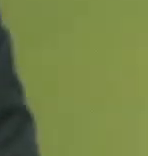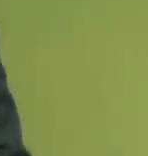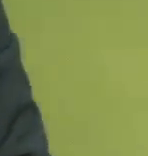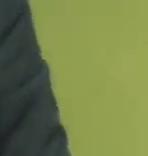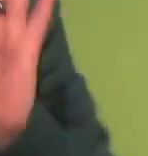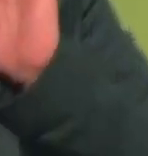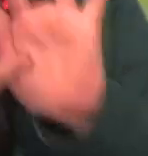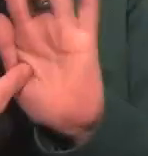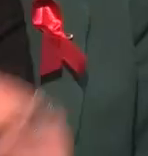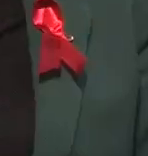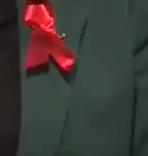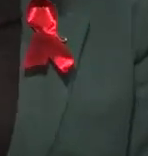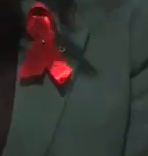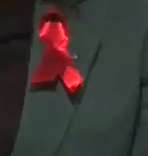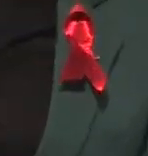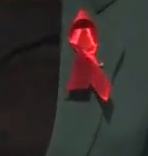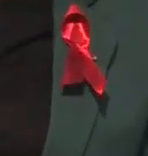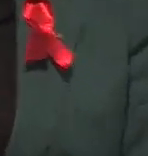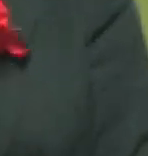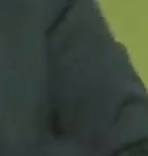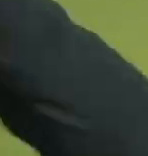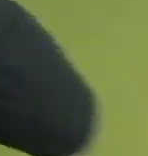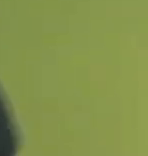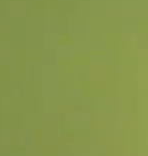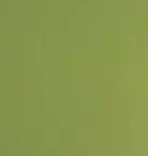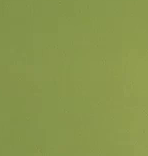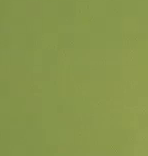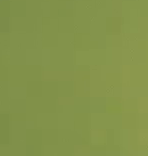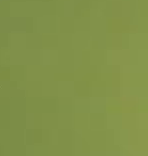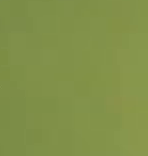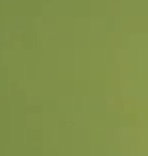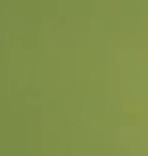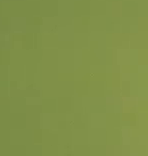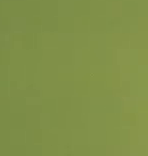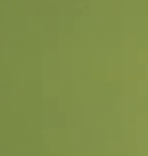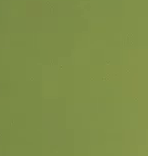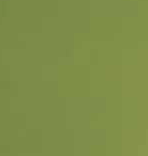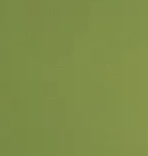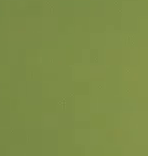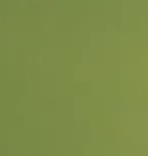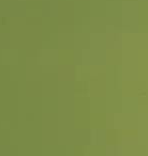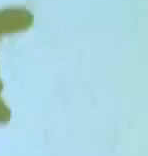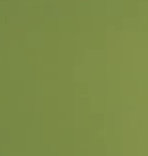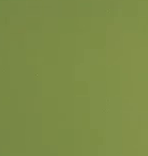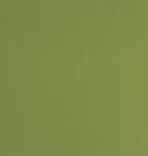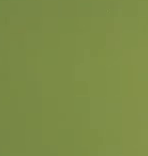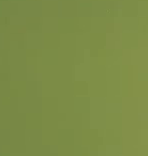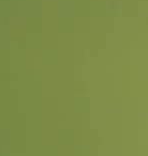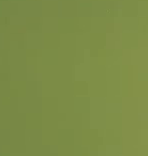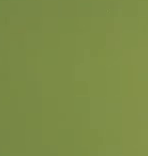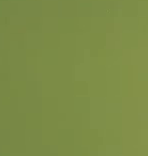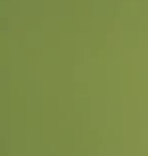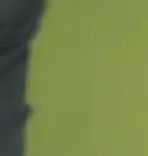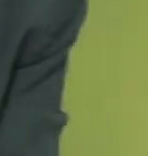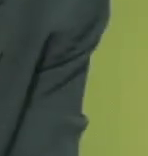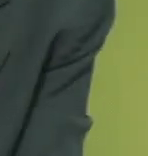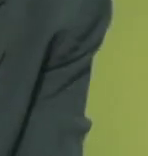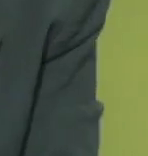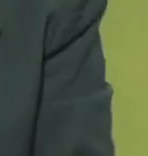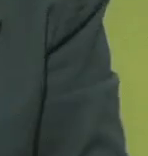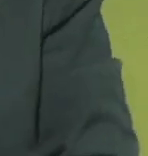Das heißt für mich, dass ich einfach das zeigen möchte, dass die Grünen, ihr Engagement um die Minderheiten, um